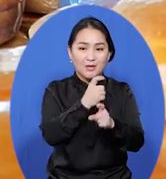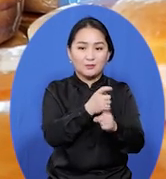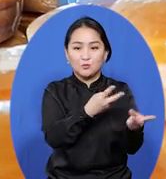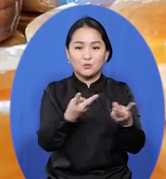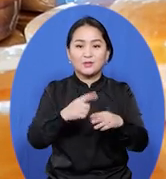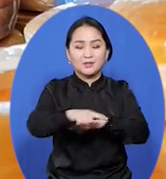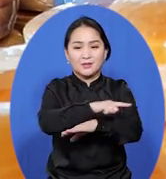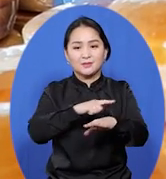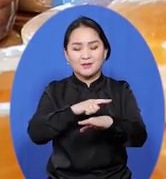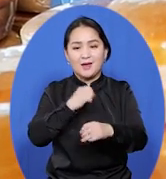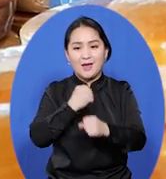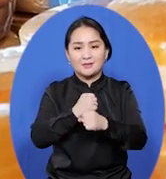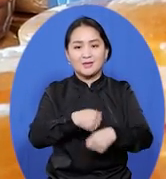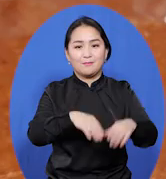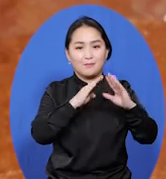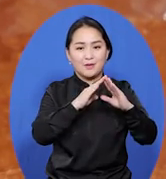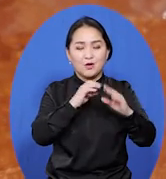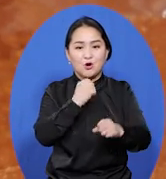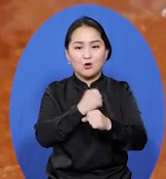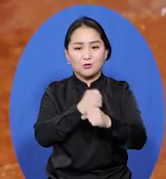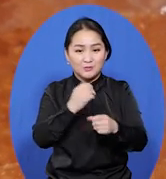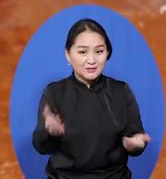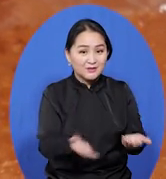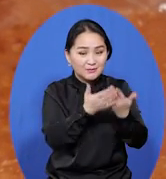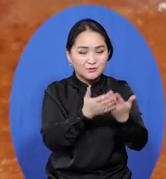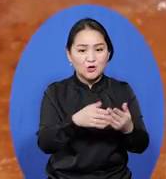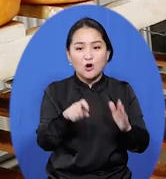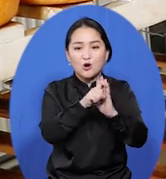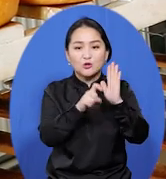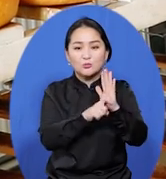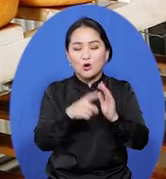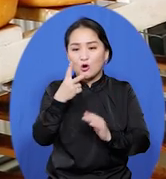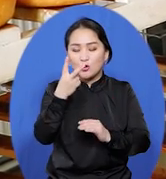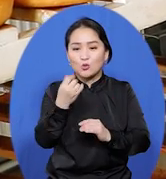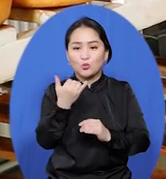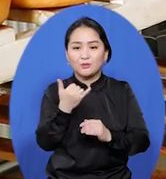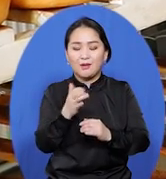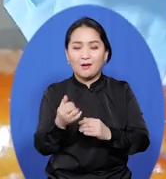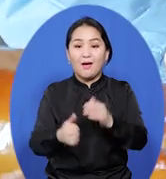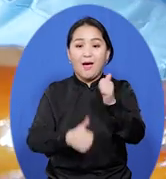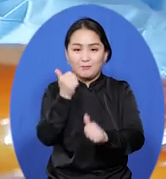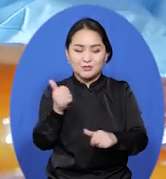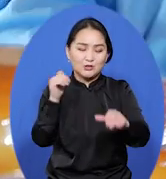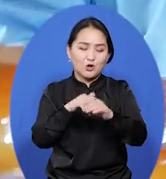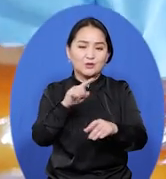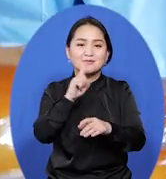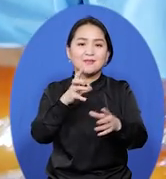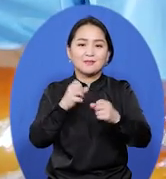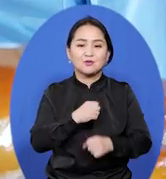Хөдөлмөр халамжийн үйлчилгээний газрын ажлын байр хөдөлмөр эрхлэлтийг дэмжих хөтөлбөрт 2 жудаа амжилттай хамрагдаж зээл авсан бөгөөд